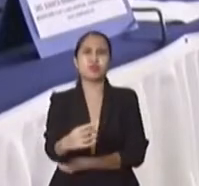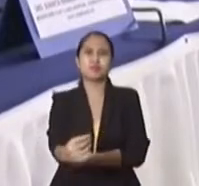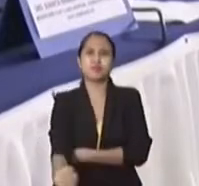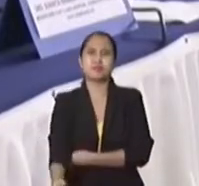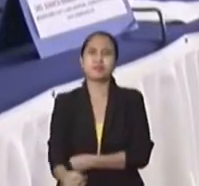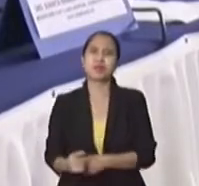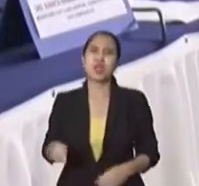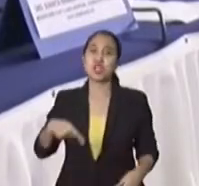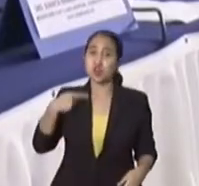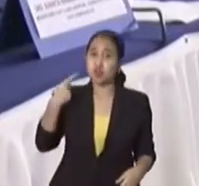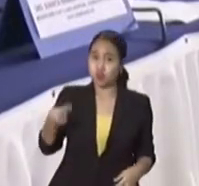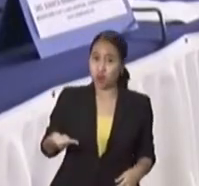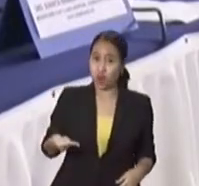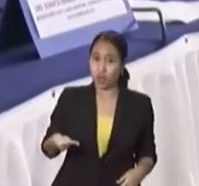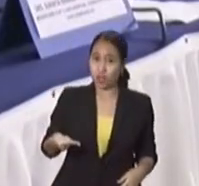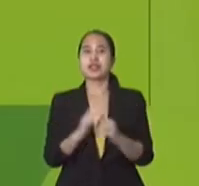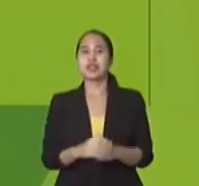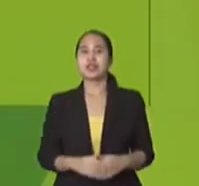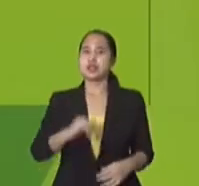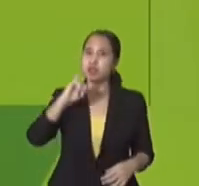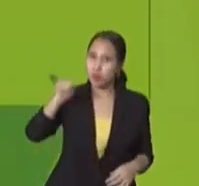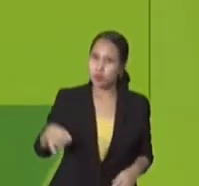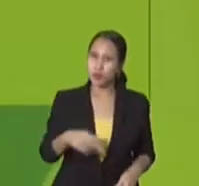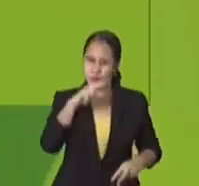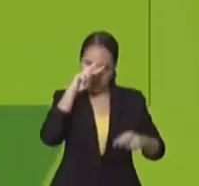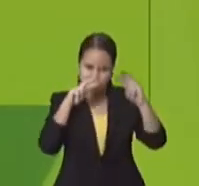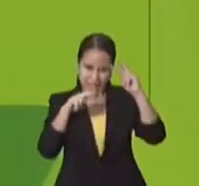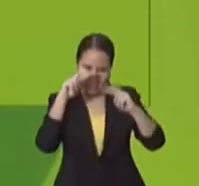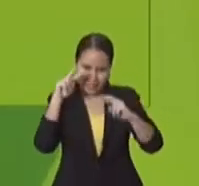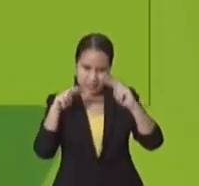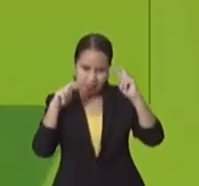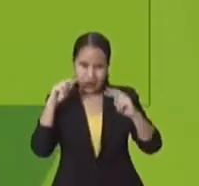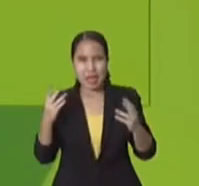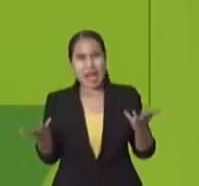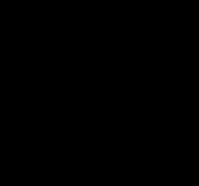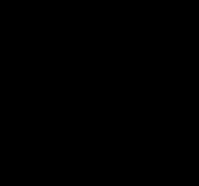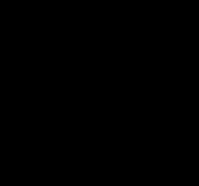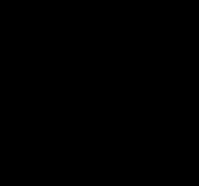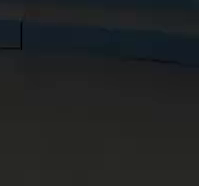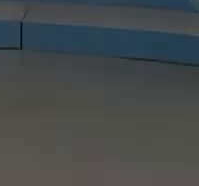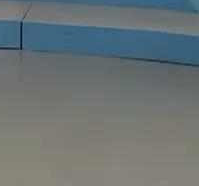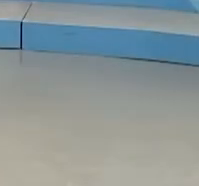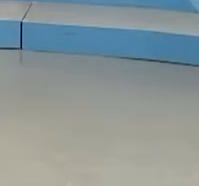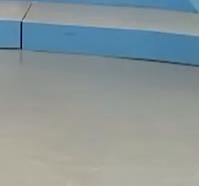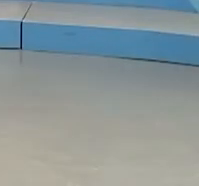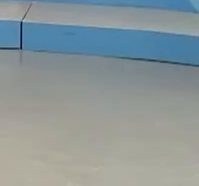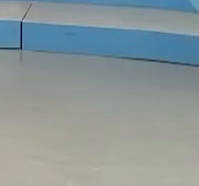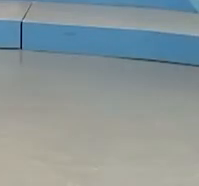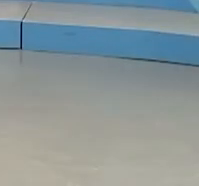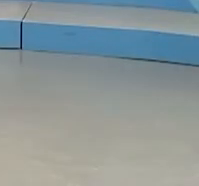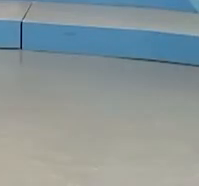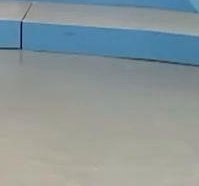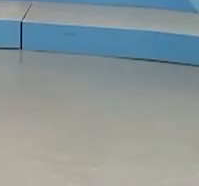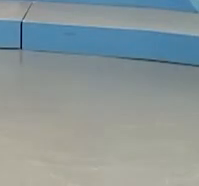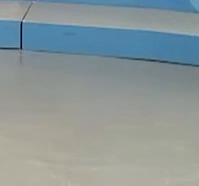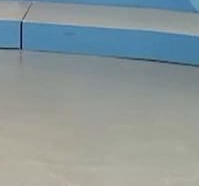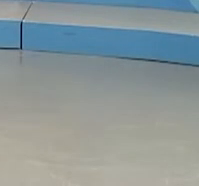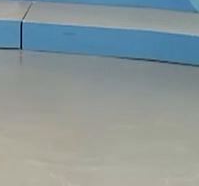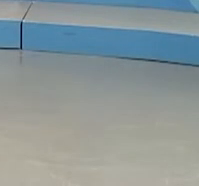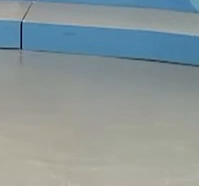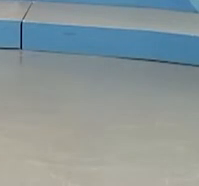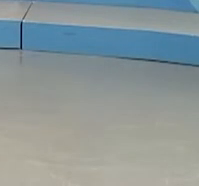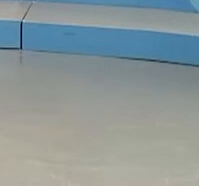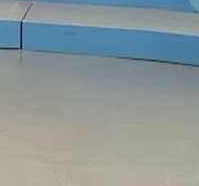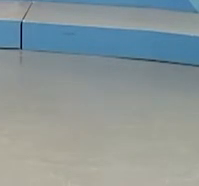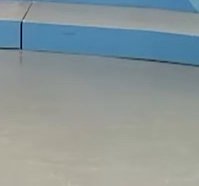vaccinatielocaties wil aanbieden. Dan alleen bij het 's Lands Hospitaal. In het kader van de COVID-19 outreach zullen